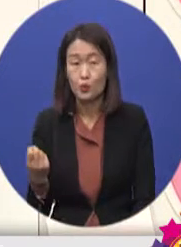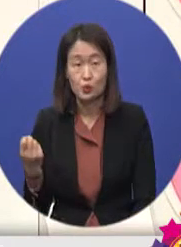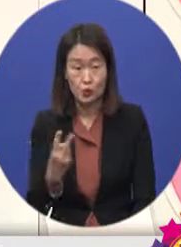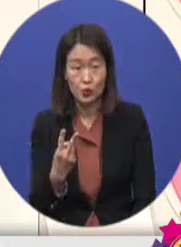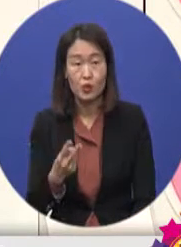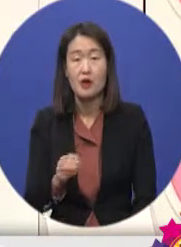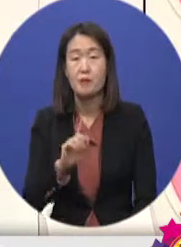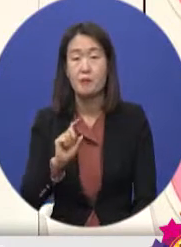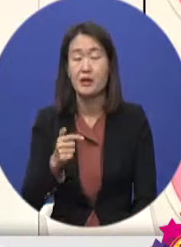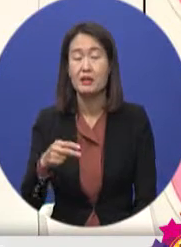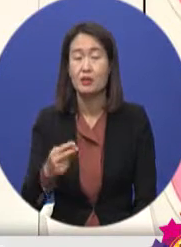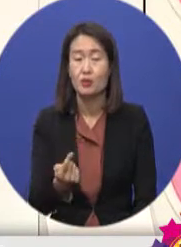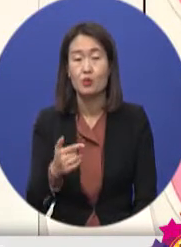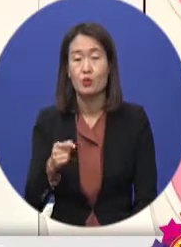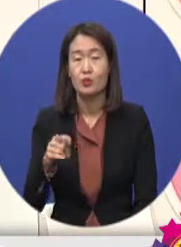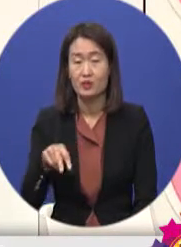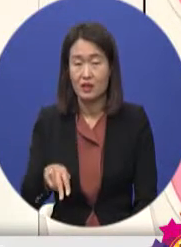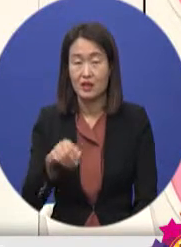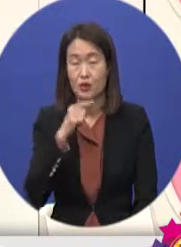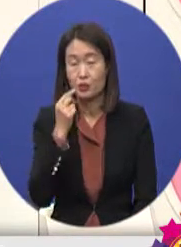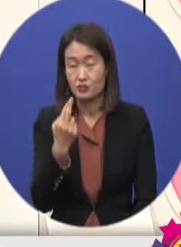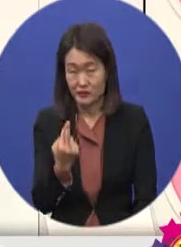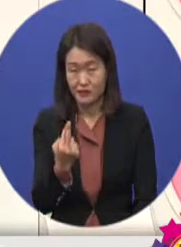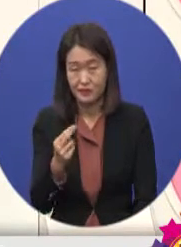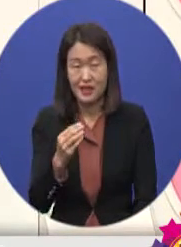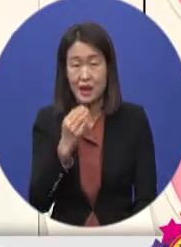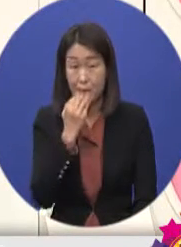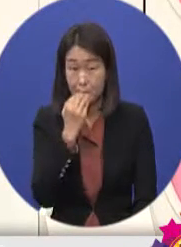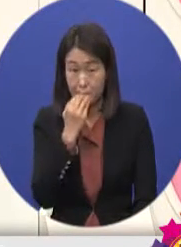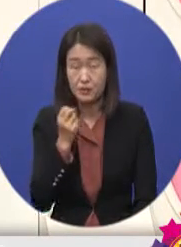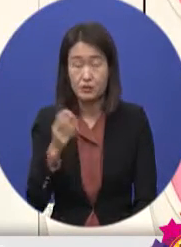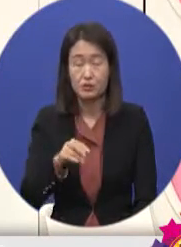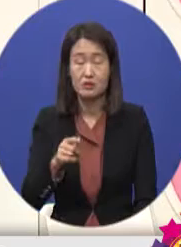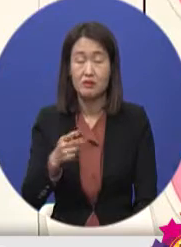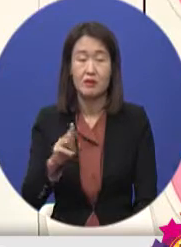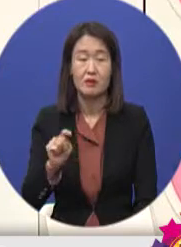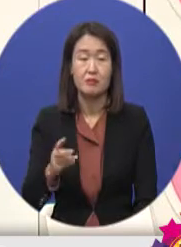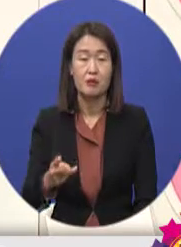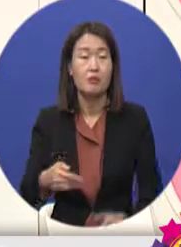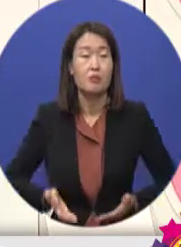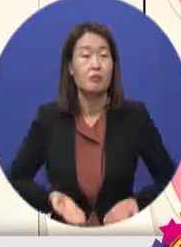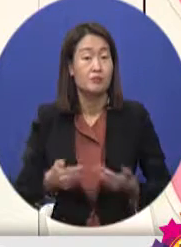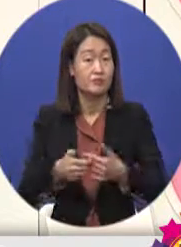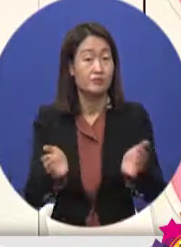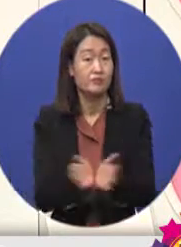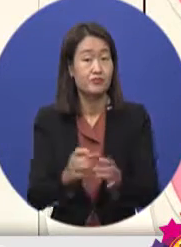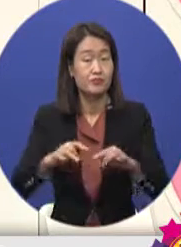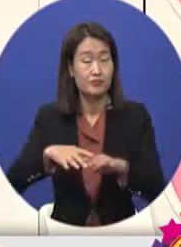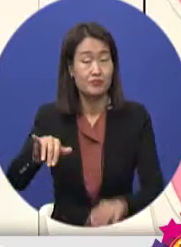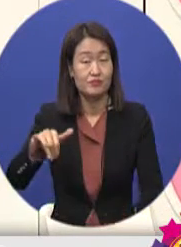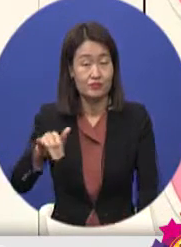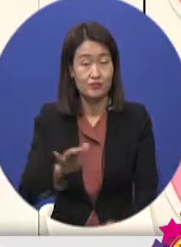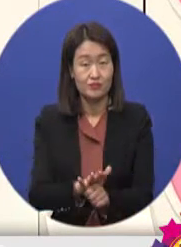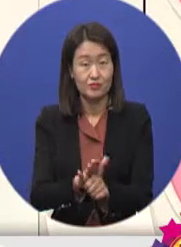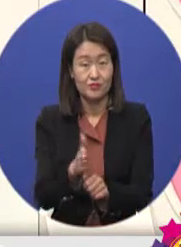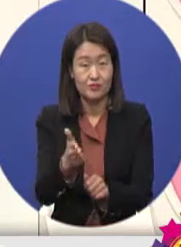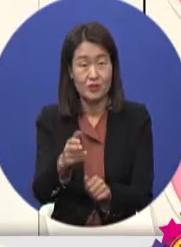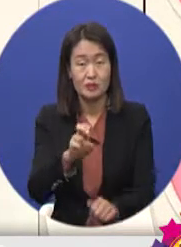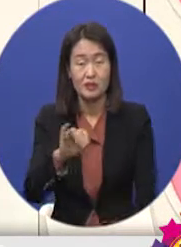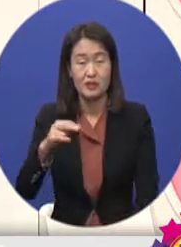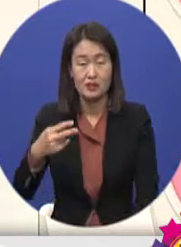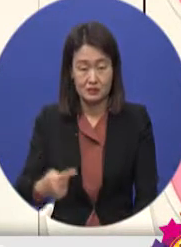하였고요. 반도넷에서 홍삼 액기스를 준비해 주셨습니다. 설아벌 봉사단에서 전기 주전자를 협찬해 주셨고요. 그리고